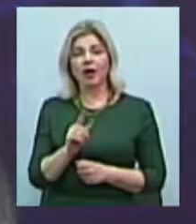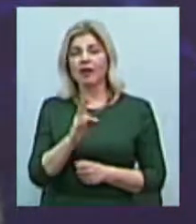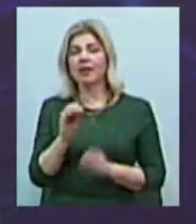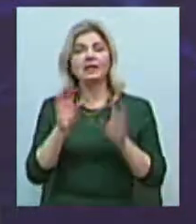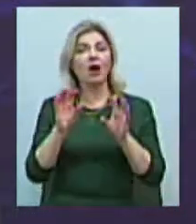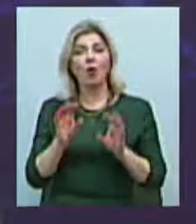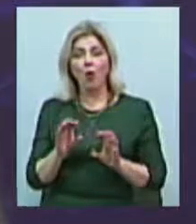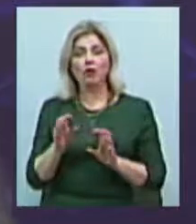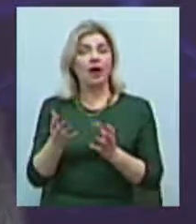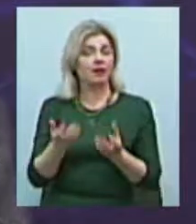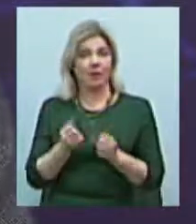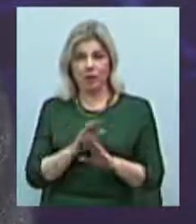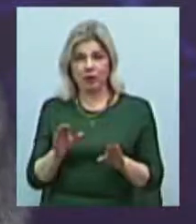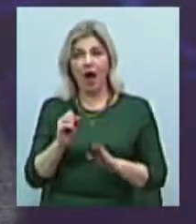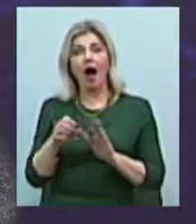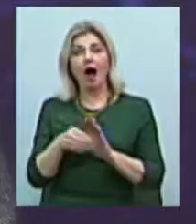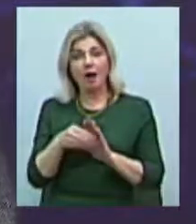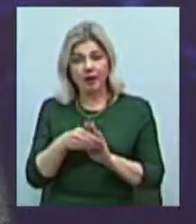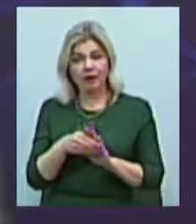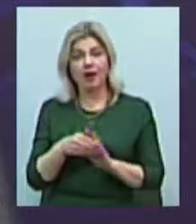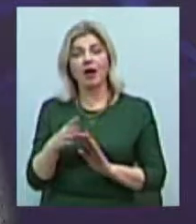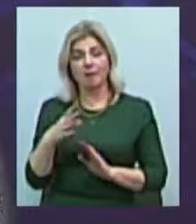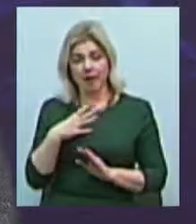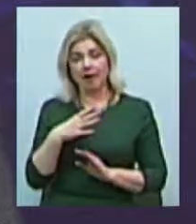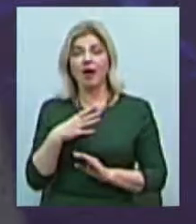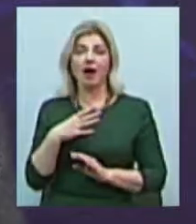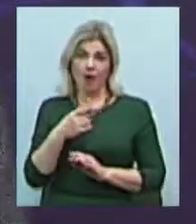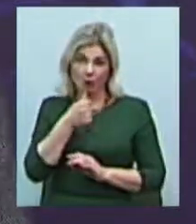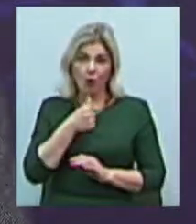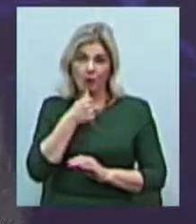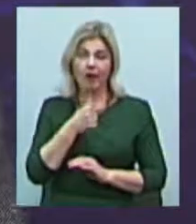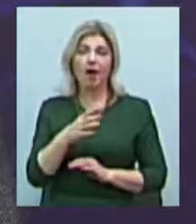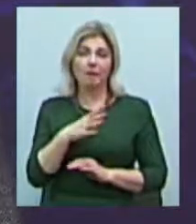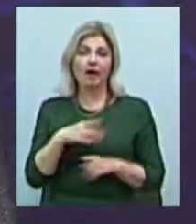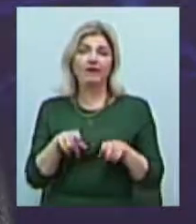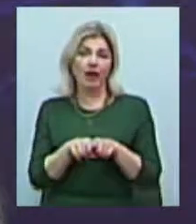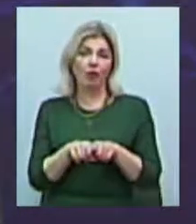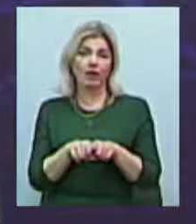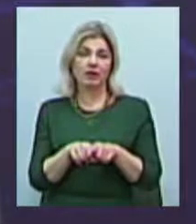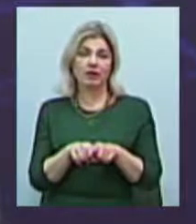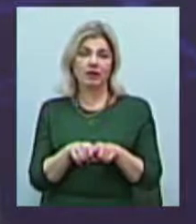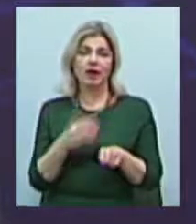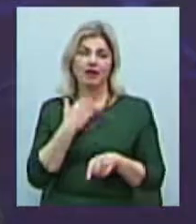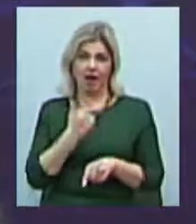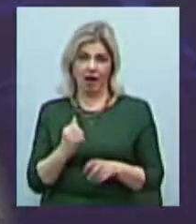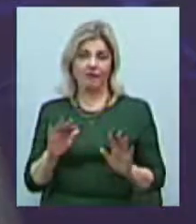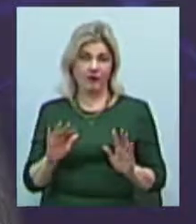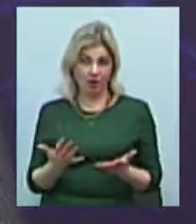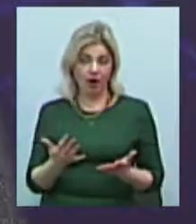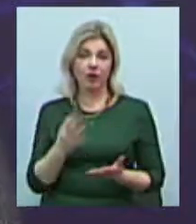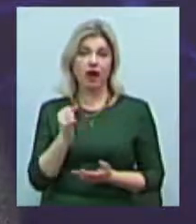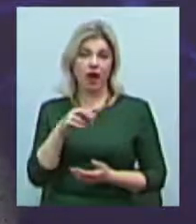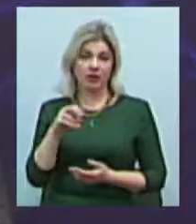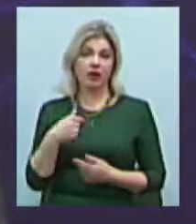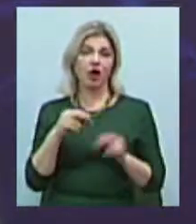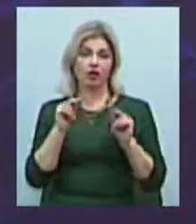вказівок я не одержував, а хабарі, ну, були натяки. А був такий вже такий нахабний був випадок, але я,